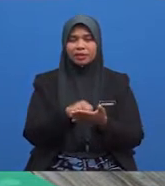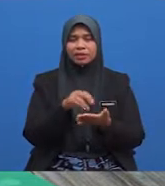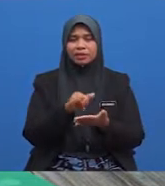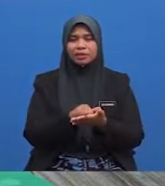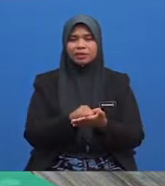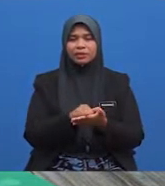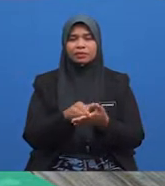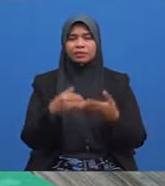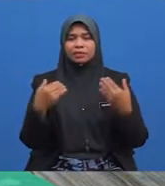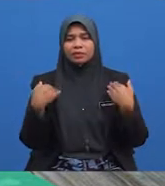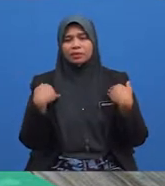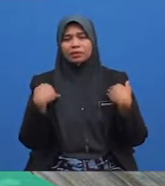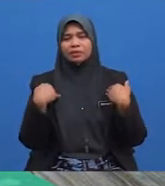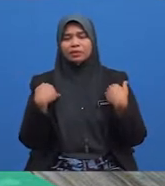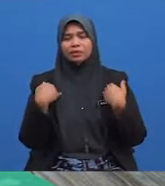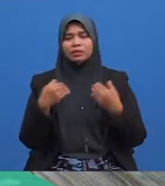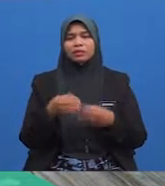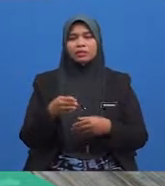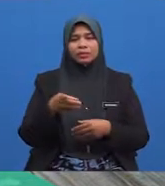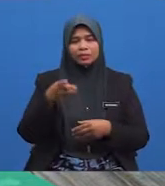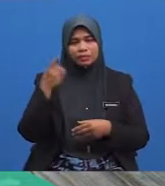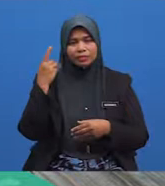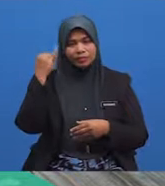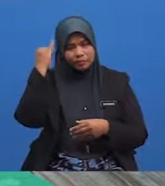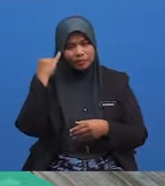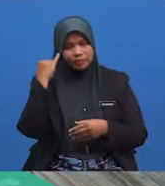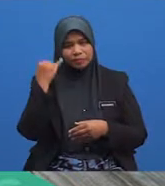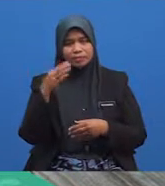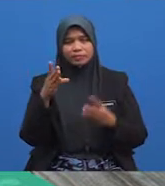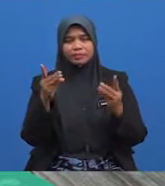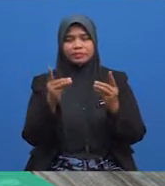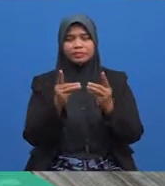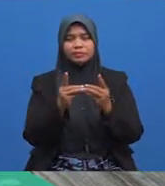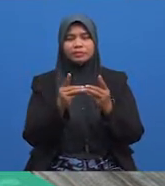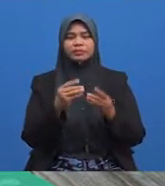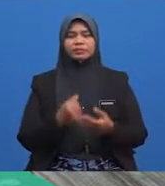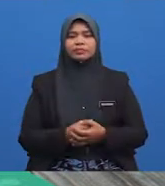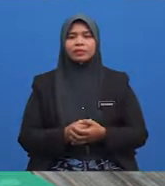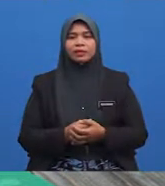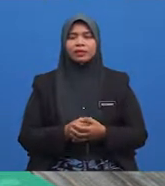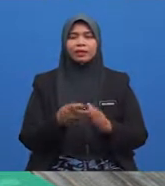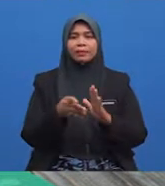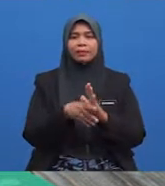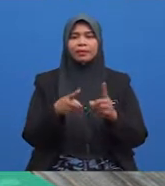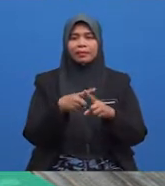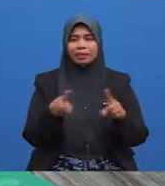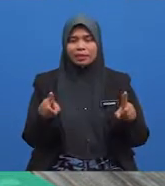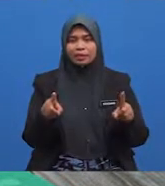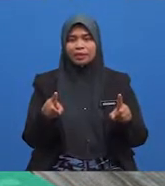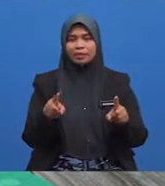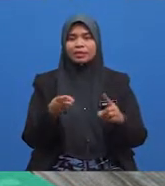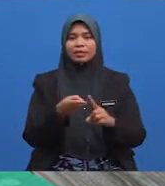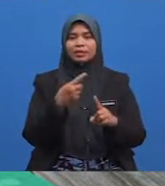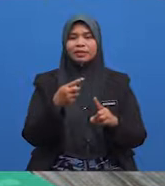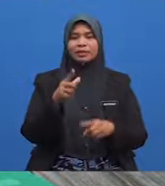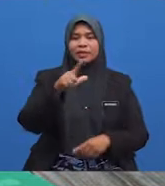oleh ilmuwan zaman dahulu di mana ia adalah perbandingan dari